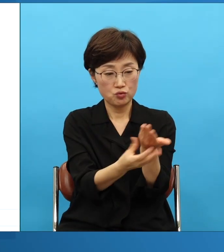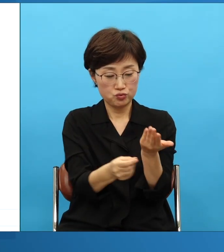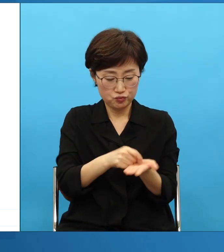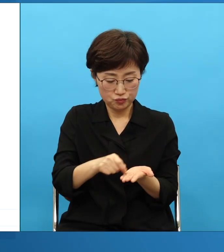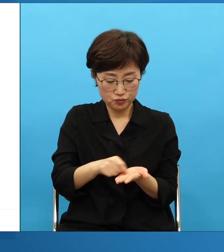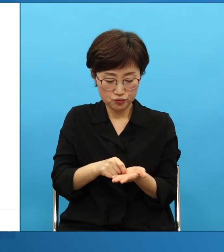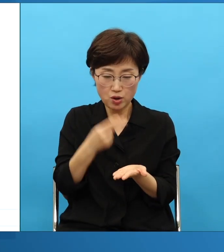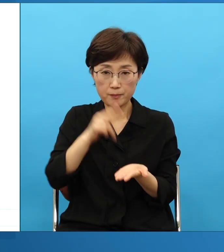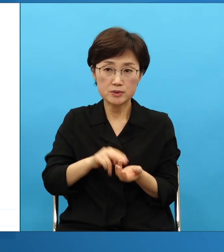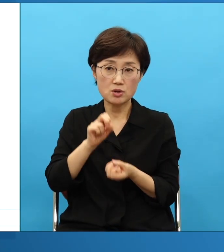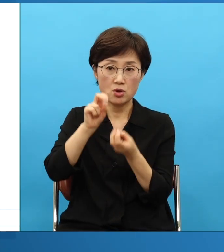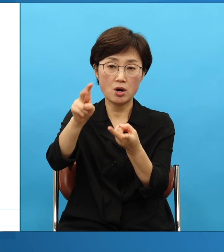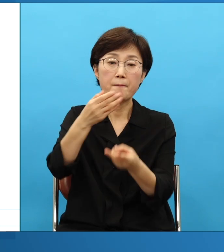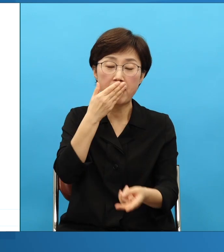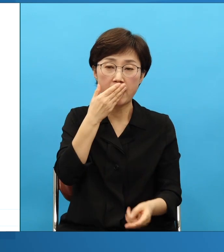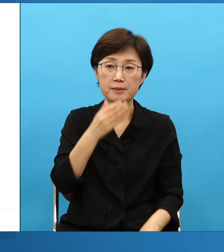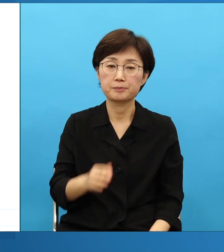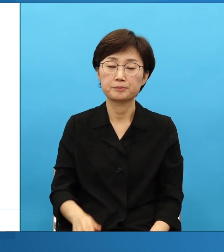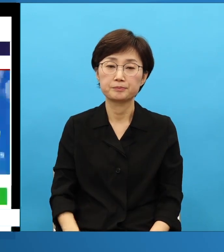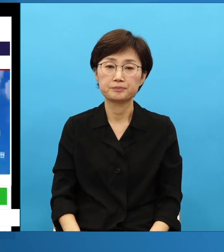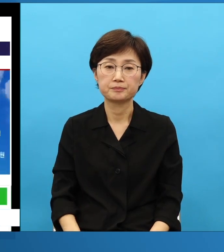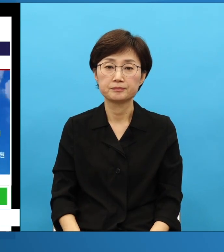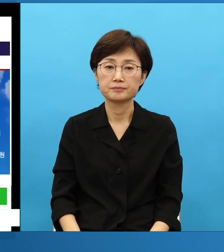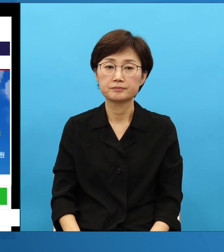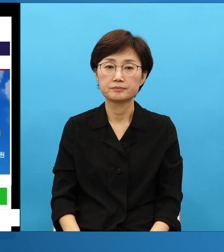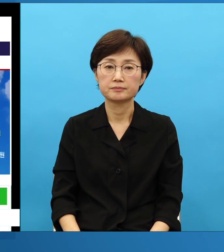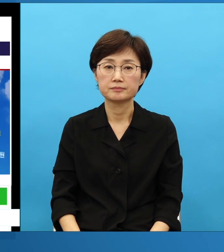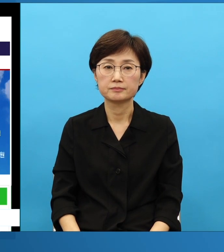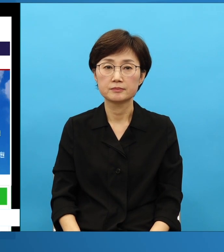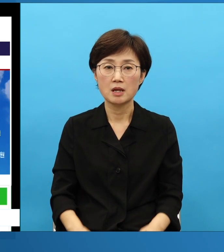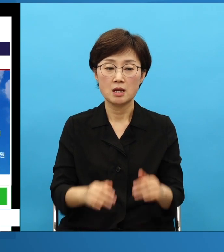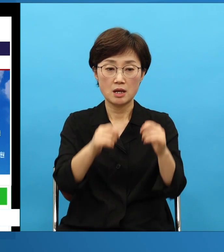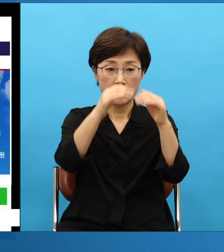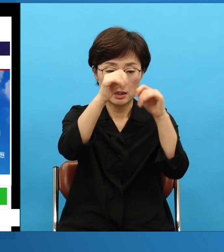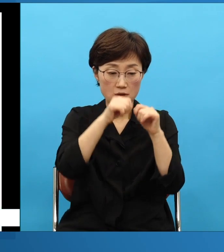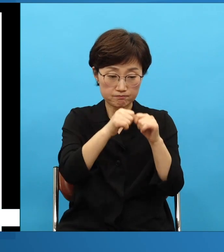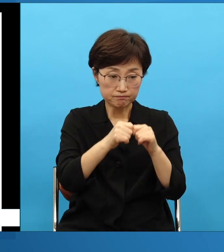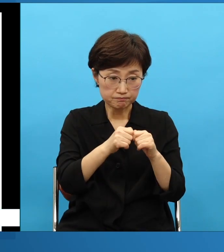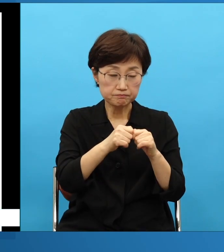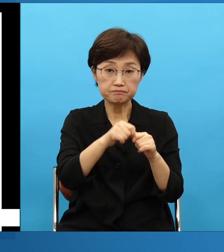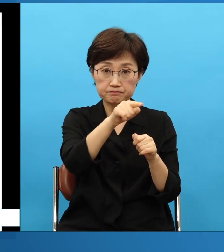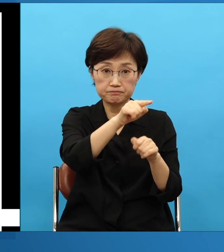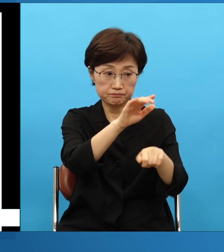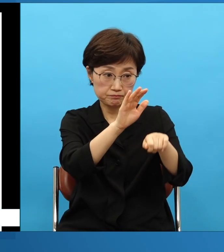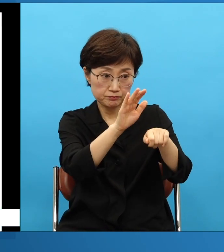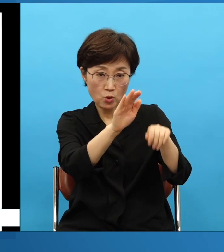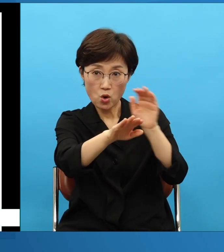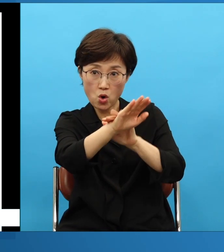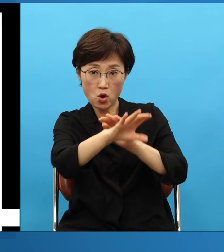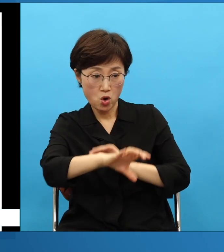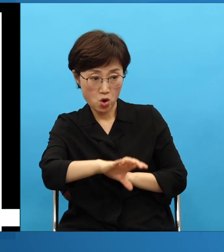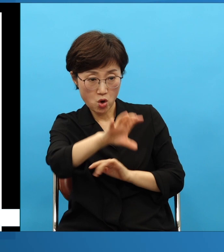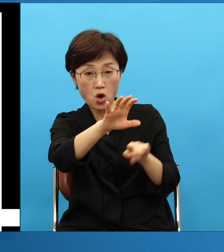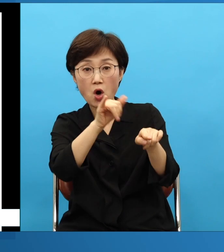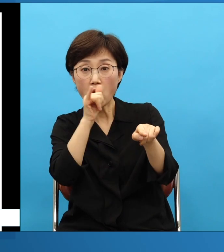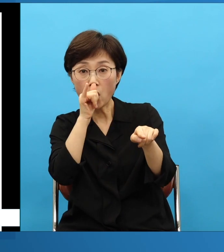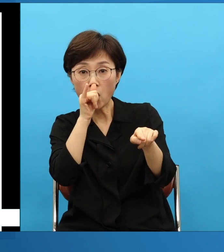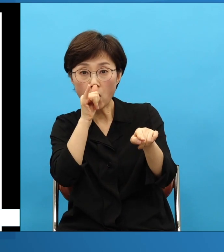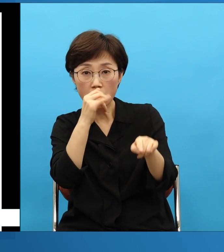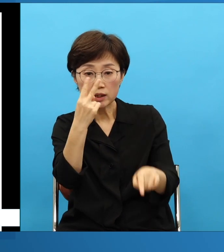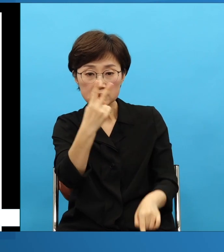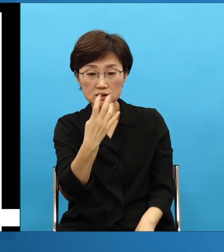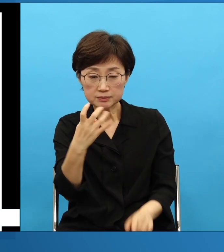작성해 우편으로 제출해야 합니다. 자세한 내용은 등록 안내 페이지 오른쪽 상단